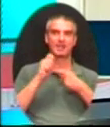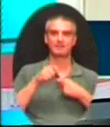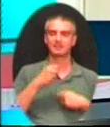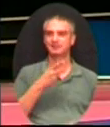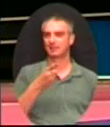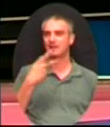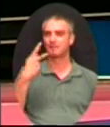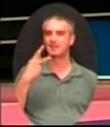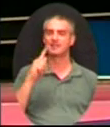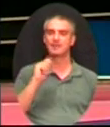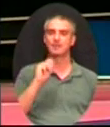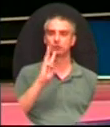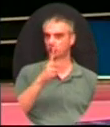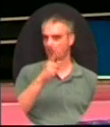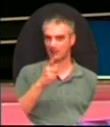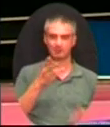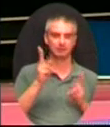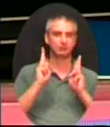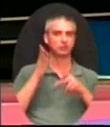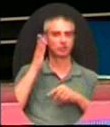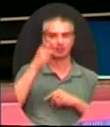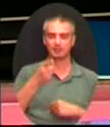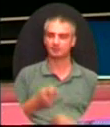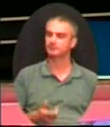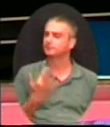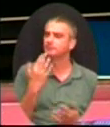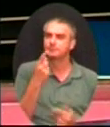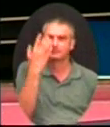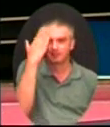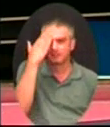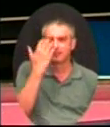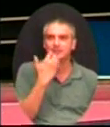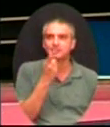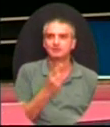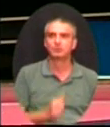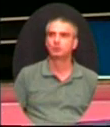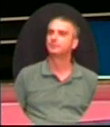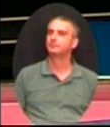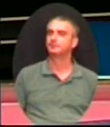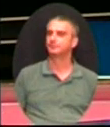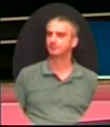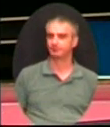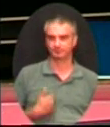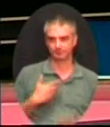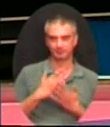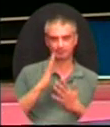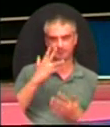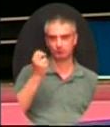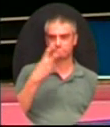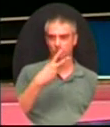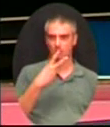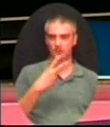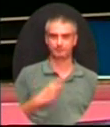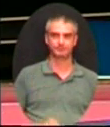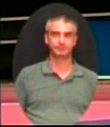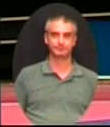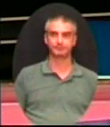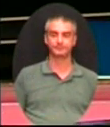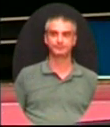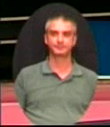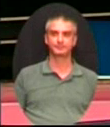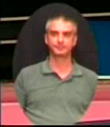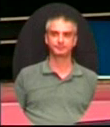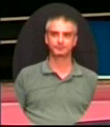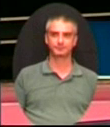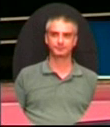פנינה תמנו שטה מיש עתיד, שלום לך. צהריים טובים. ממתי את מכירה את הסיפור הזה? אני מכירה אותו כשבועיים.